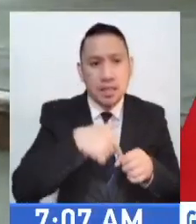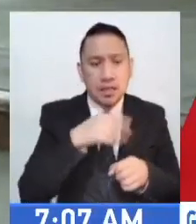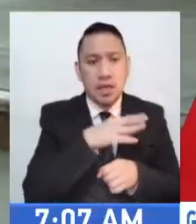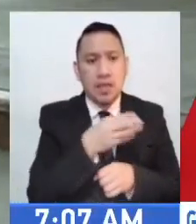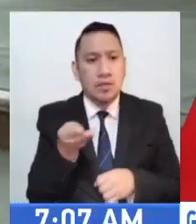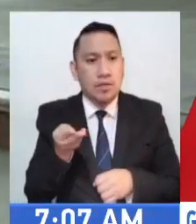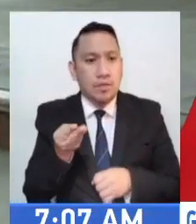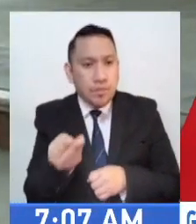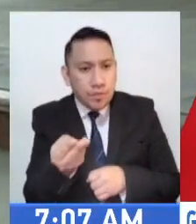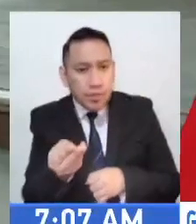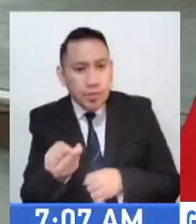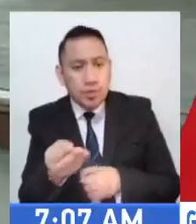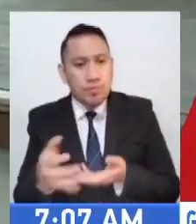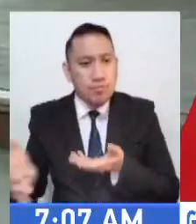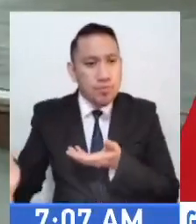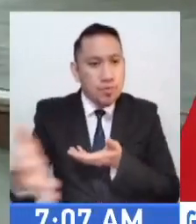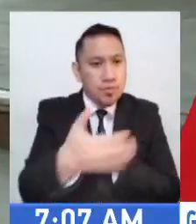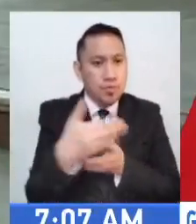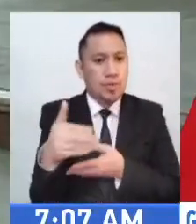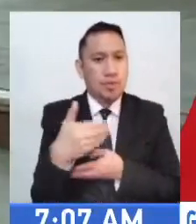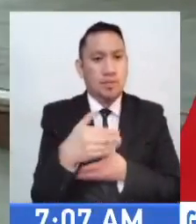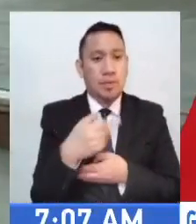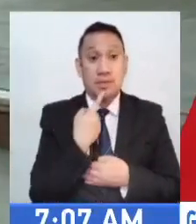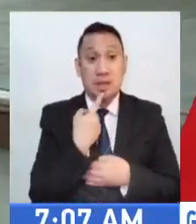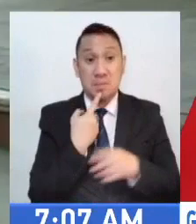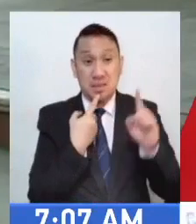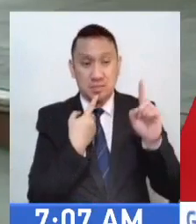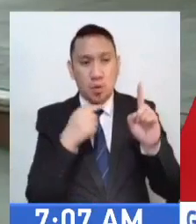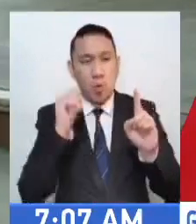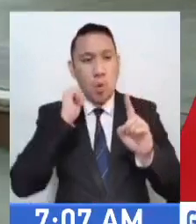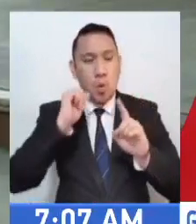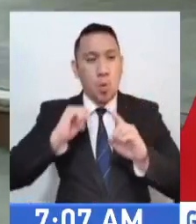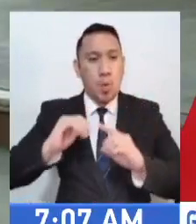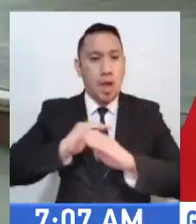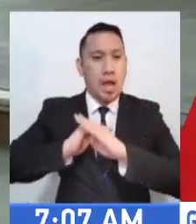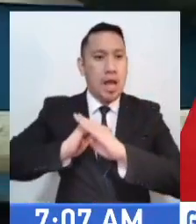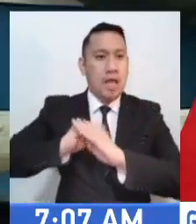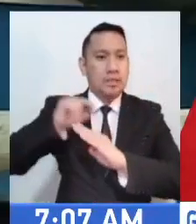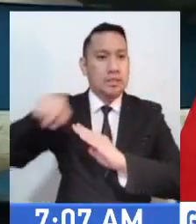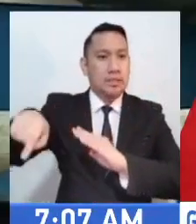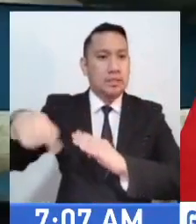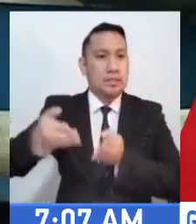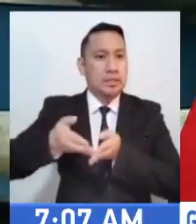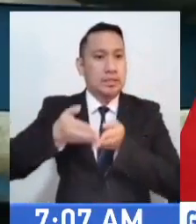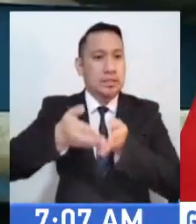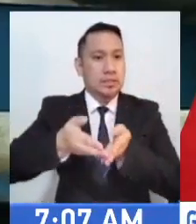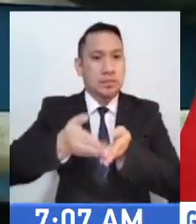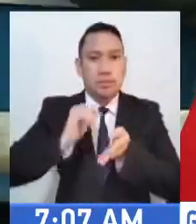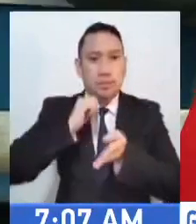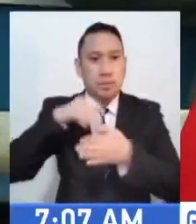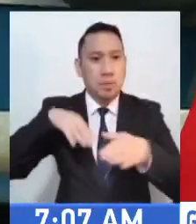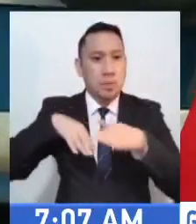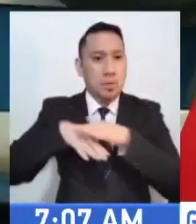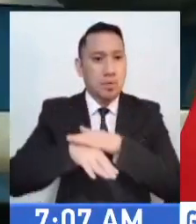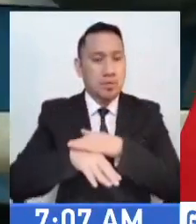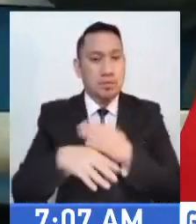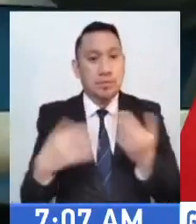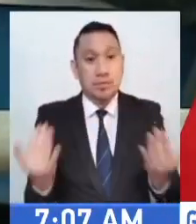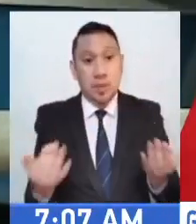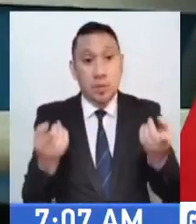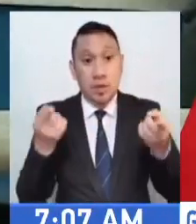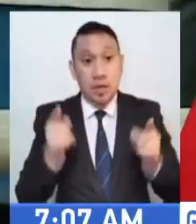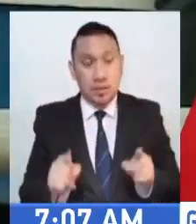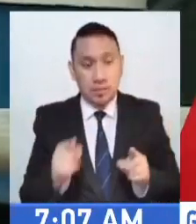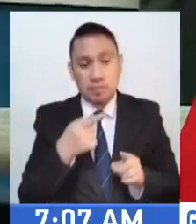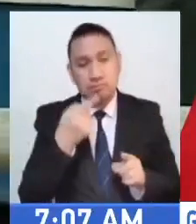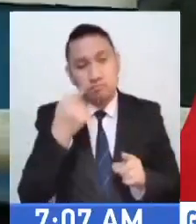ng mangingisdang si Tatay Robin, hinaharang sila ng mga barko ng China para di makapasok sa Scarborough Shoal. Ang pinakahuling insidente raw ay nito lamang